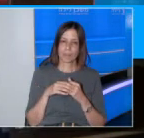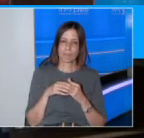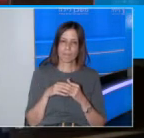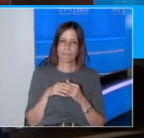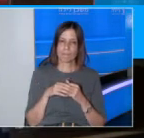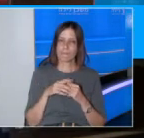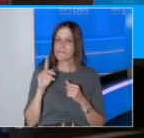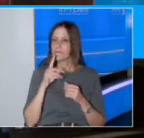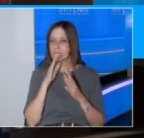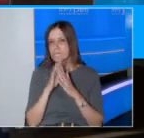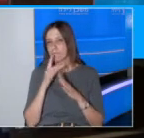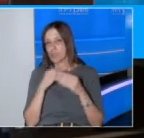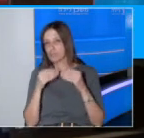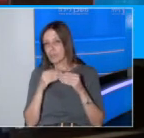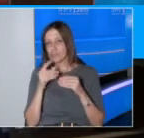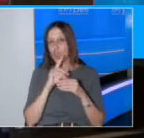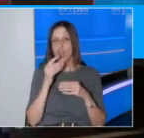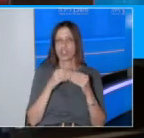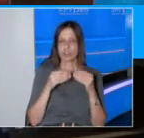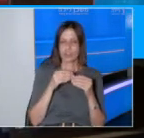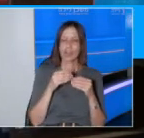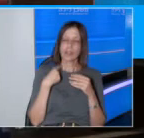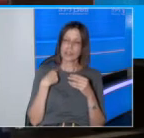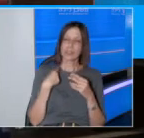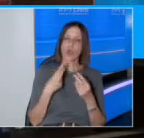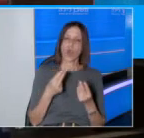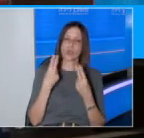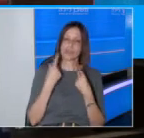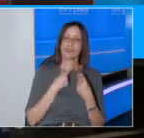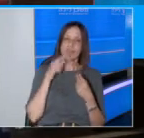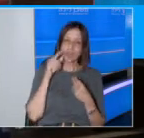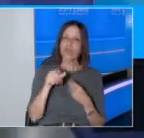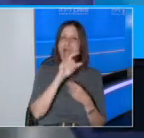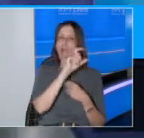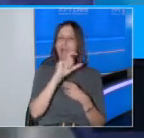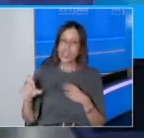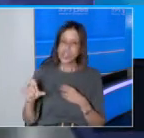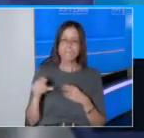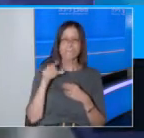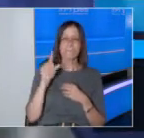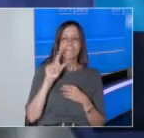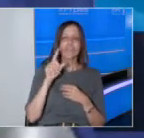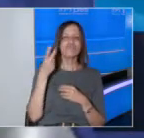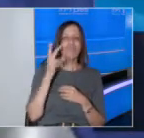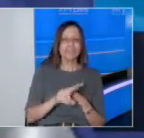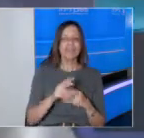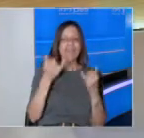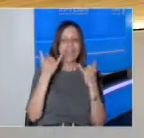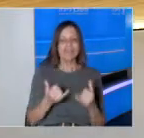לא להשתמש במה? בסדר, אז אני חוזר בי. הוא אשם באלה שמתים עכשיו